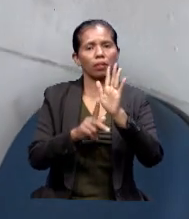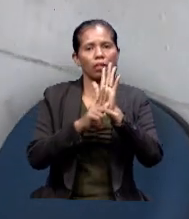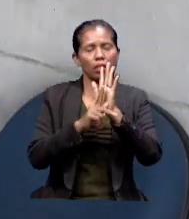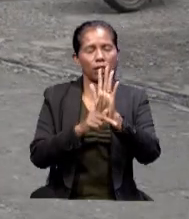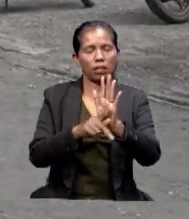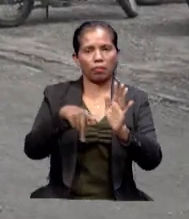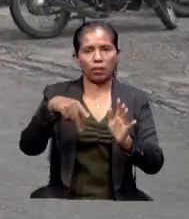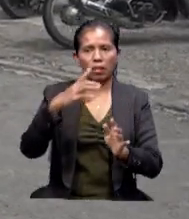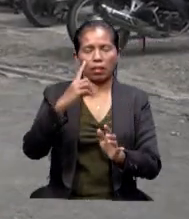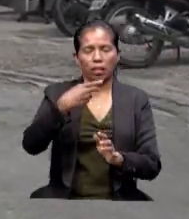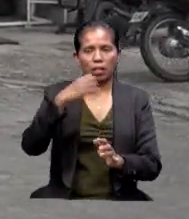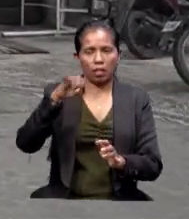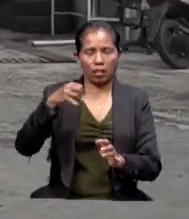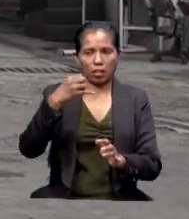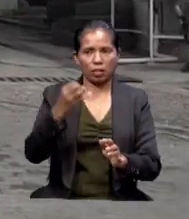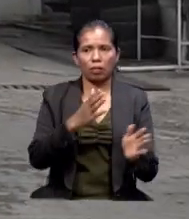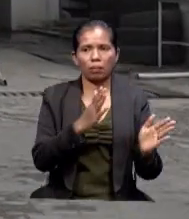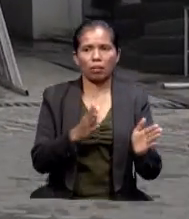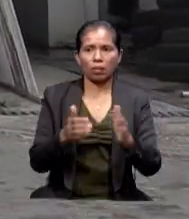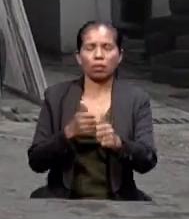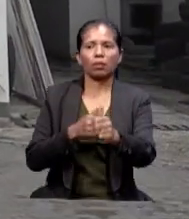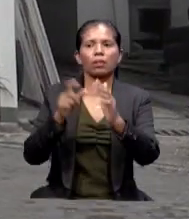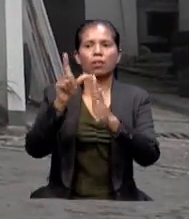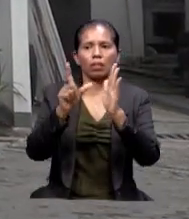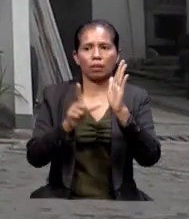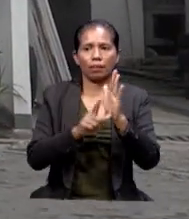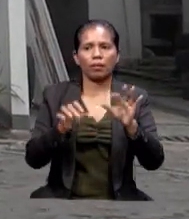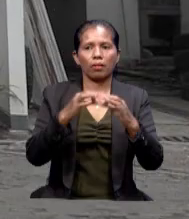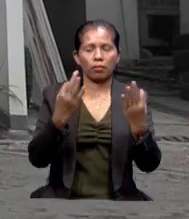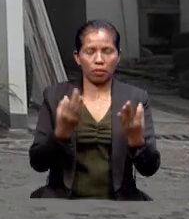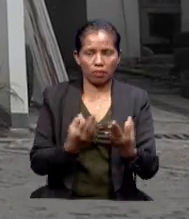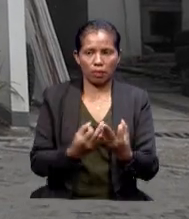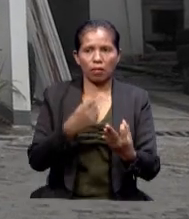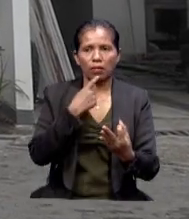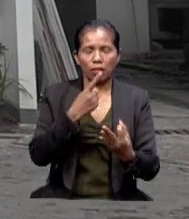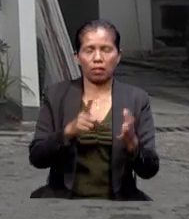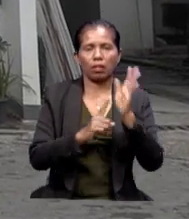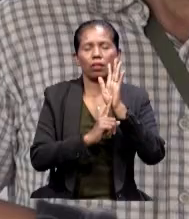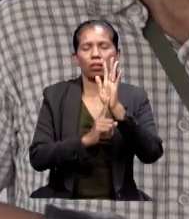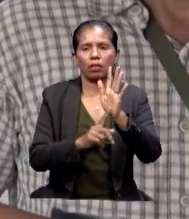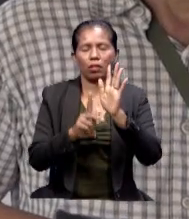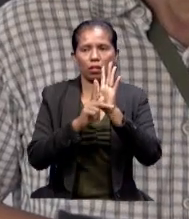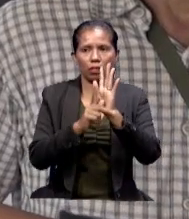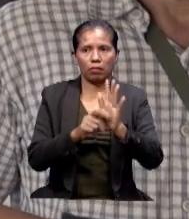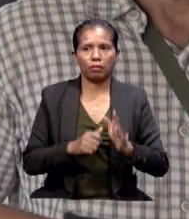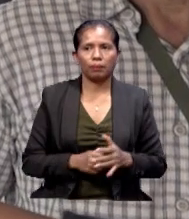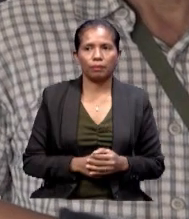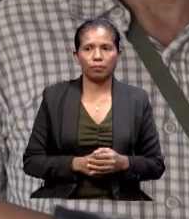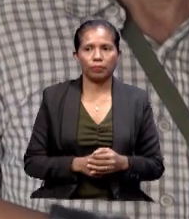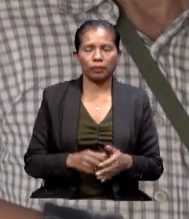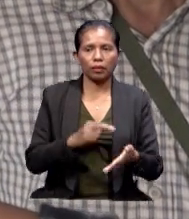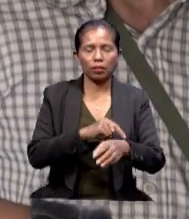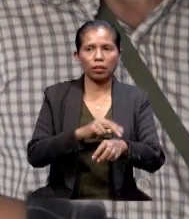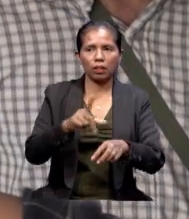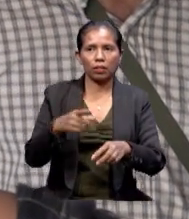PDHJ no psik ho di proses satuir lei. Parte familia mai ha PDHJ hato keisha mai nivel nasional iha